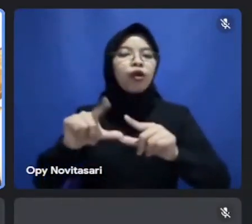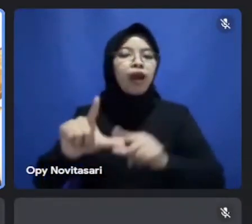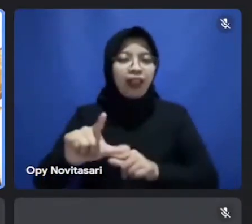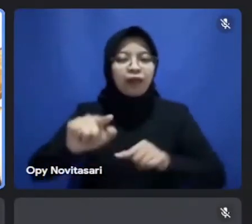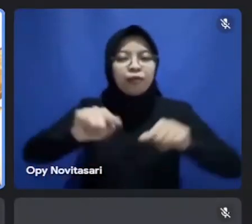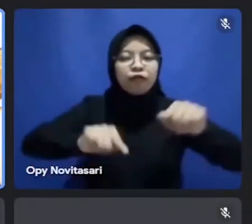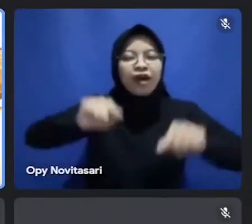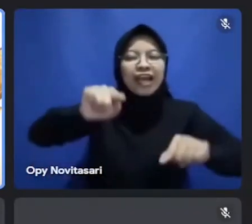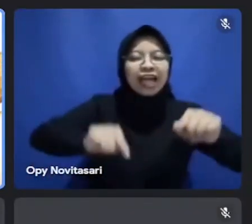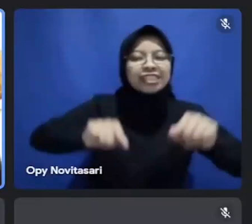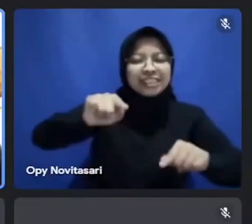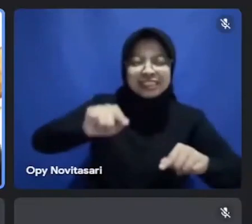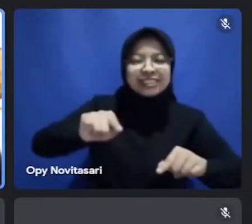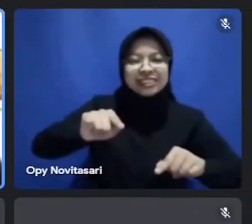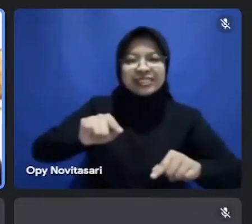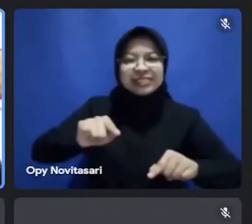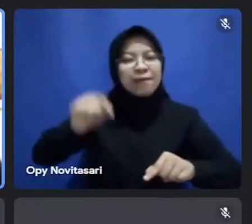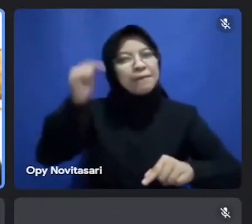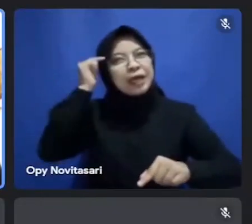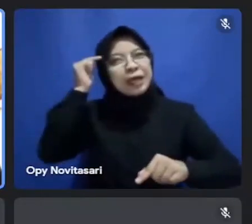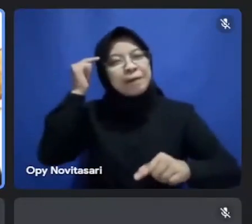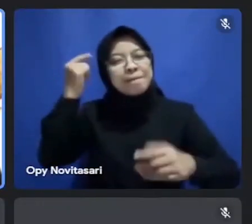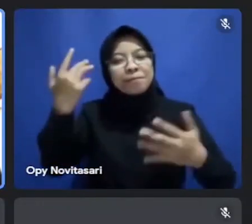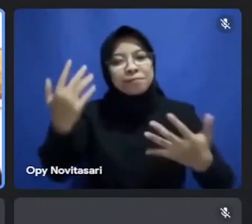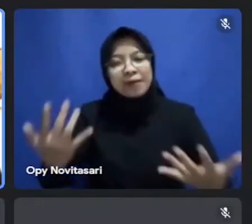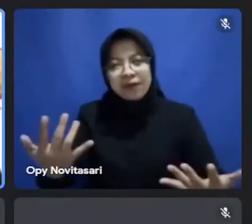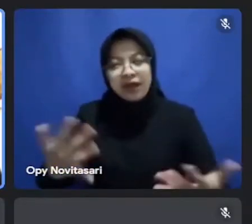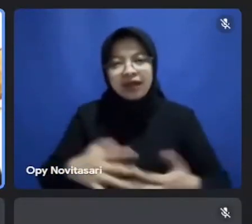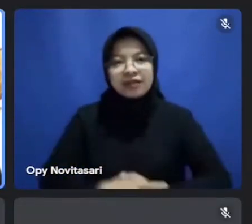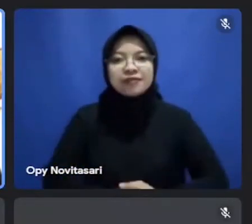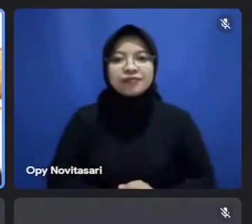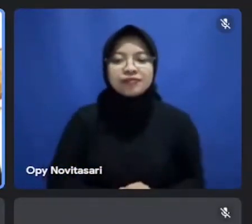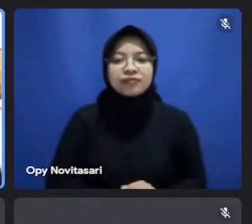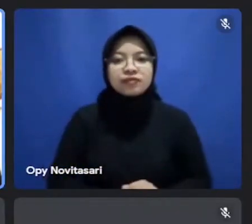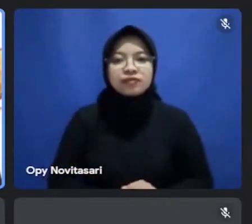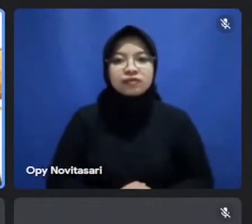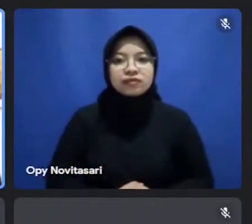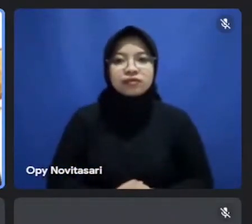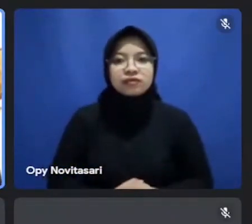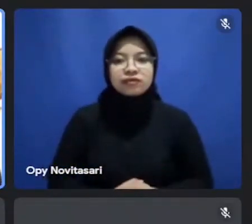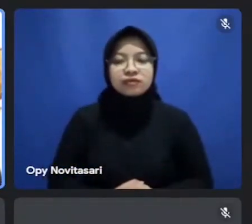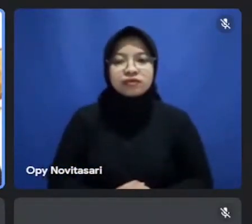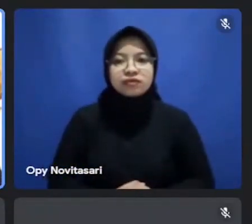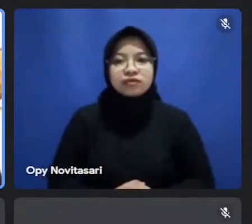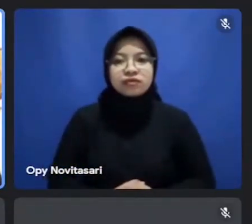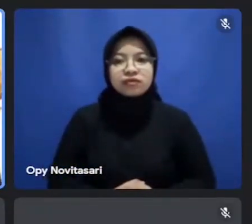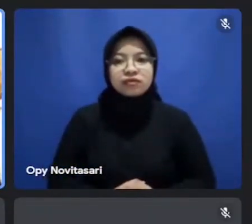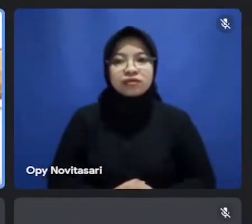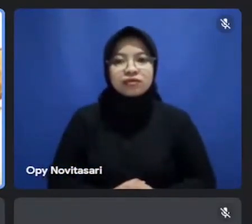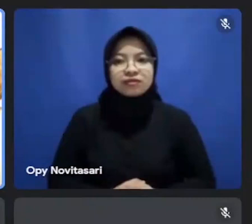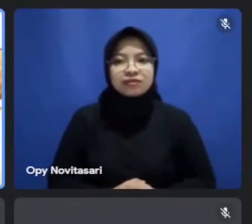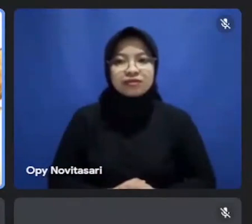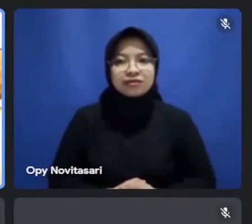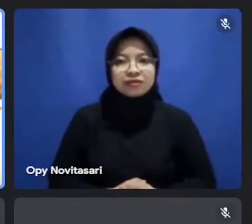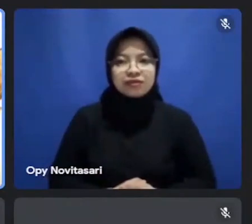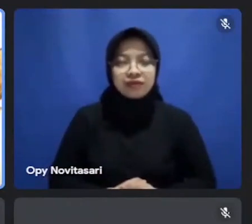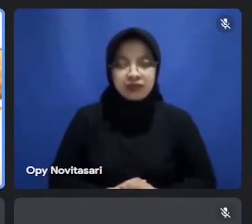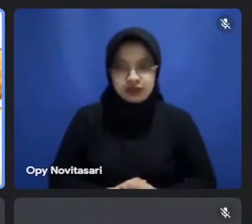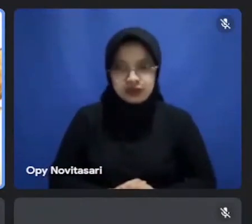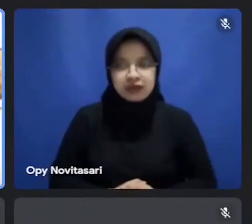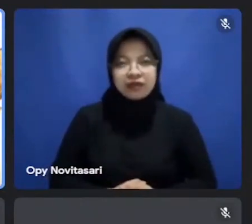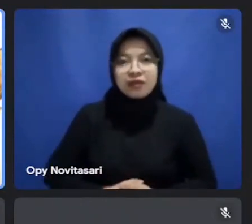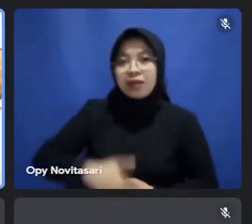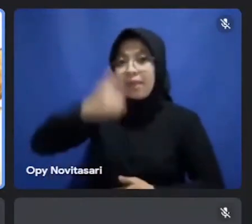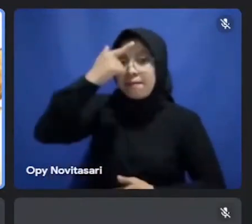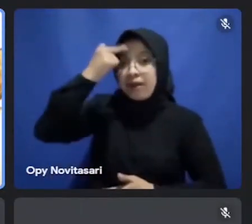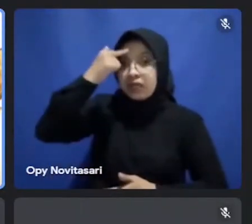seperti kalau dalam proses saya ya Ee itu adalah saya menyimpan semua yang sudah